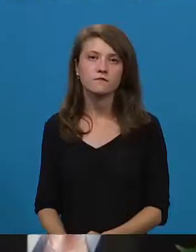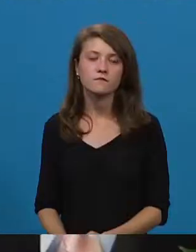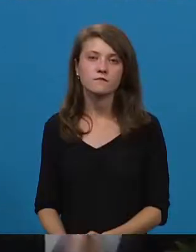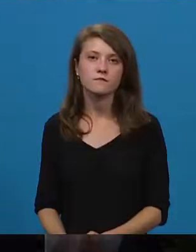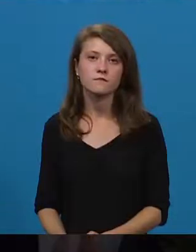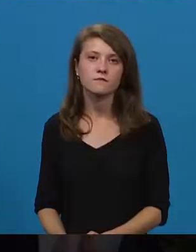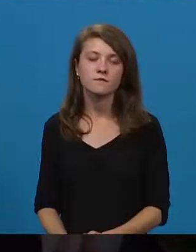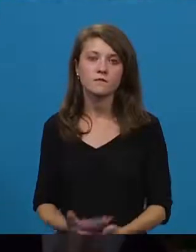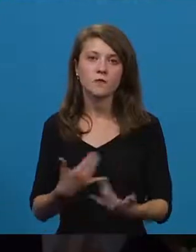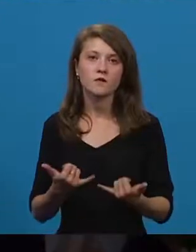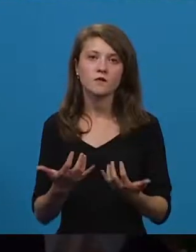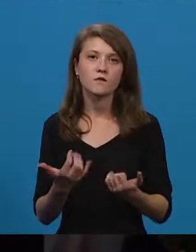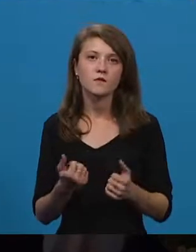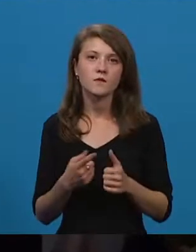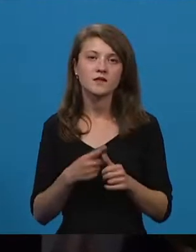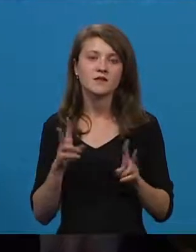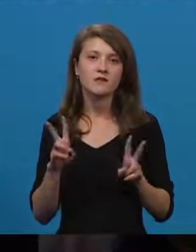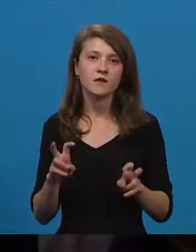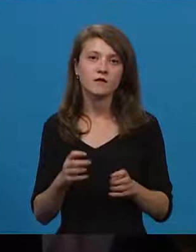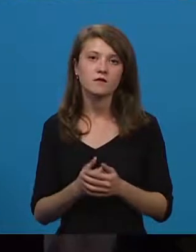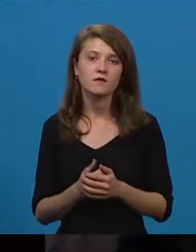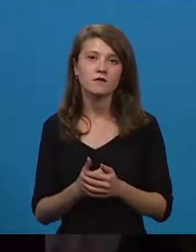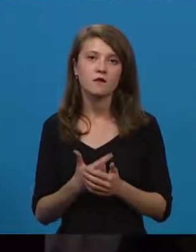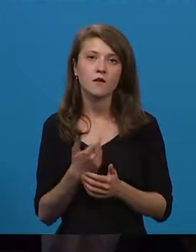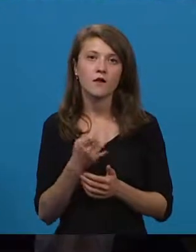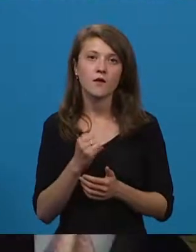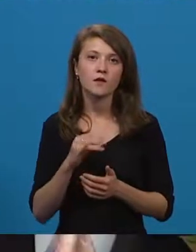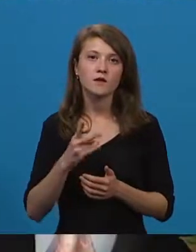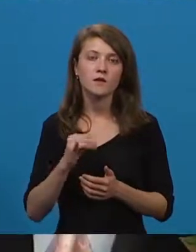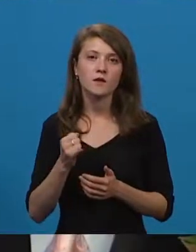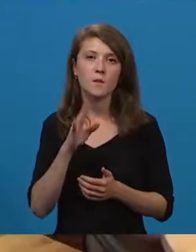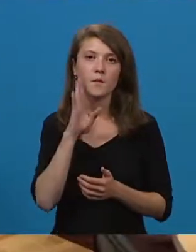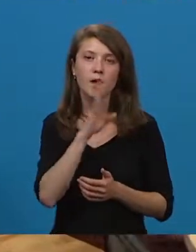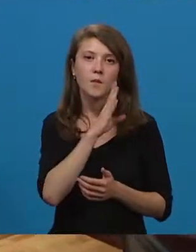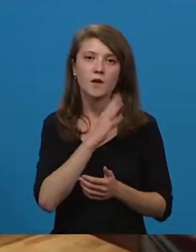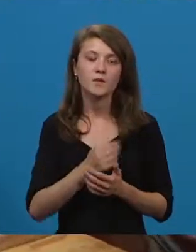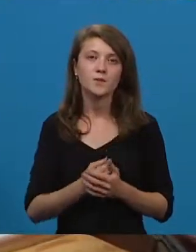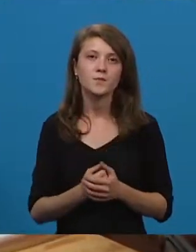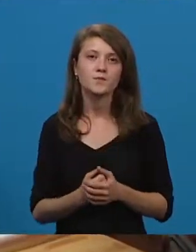Мама сьогодні отримала звання героїчної мами.